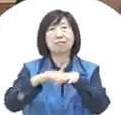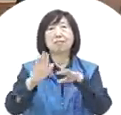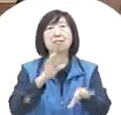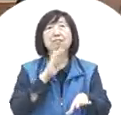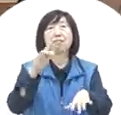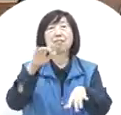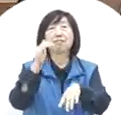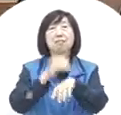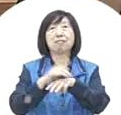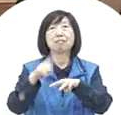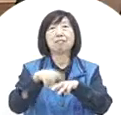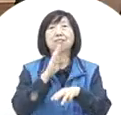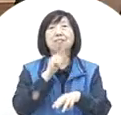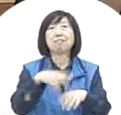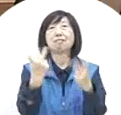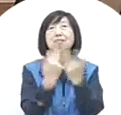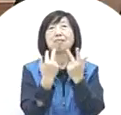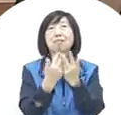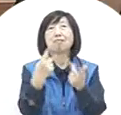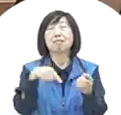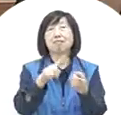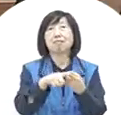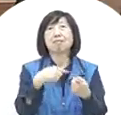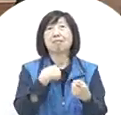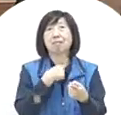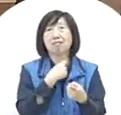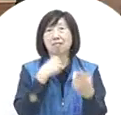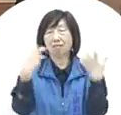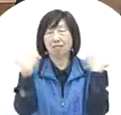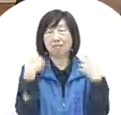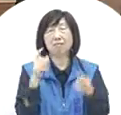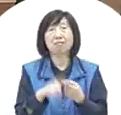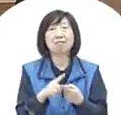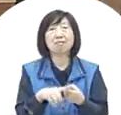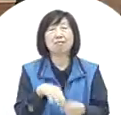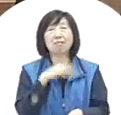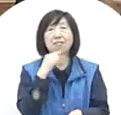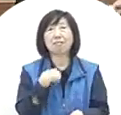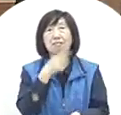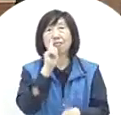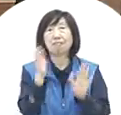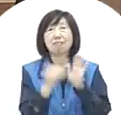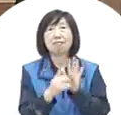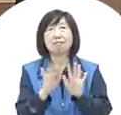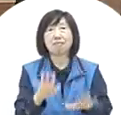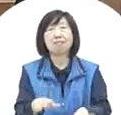本应该是我们新北市应该要去负担的。 不好意思，等我说完。事实上，我们是以